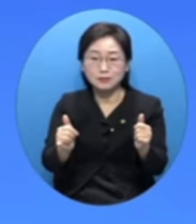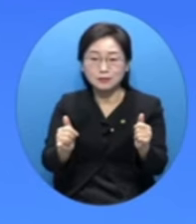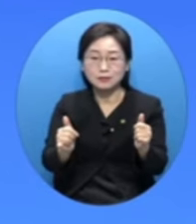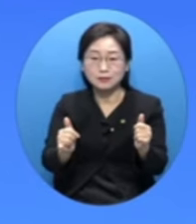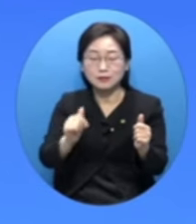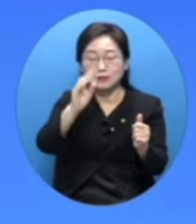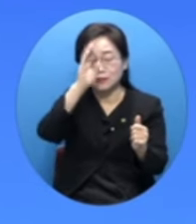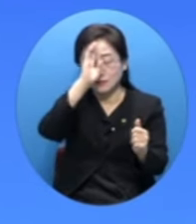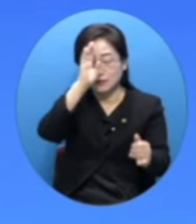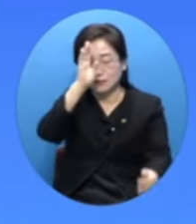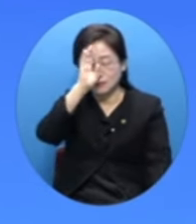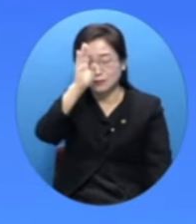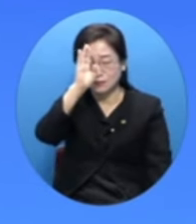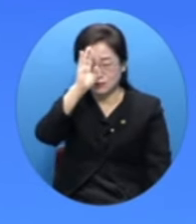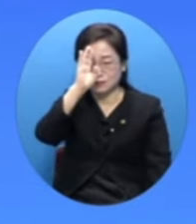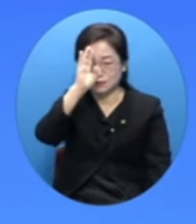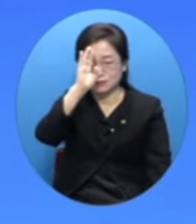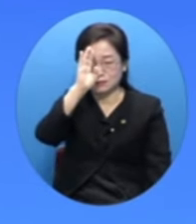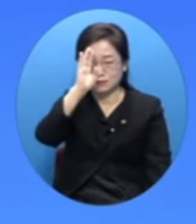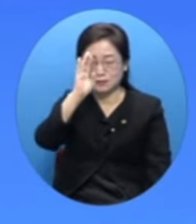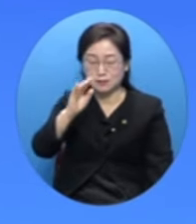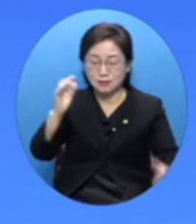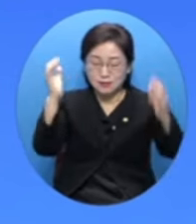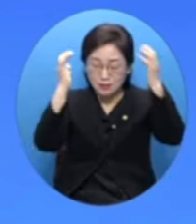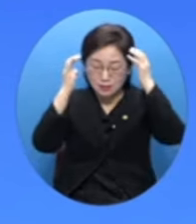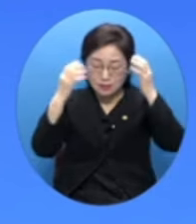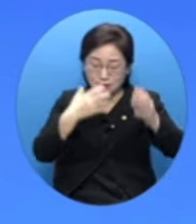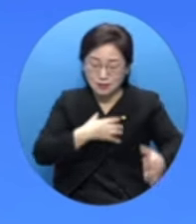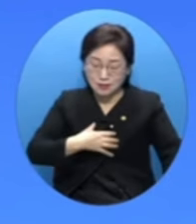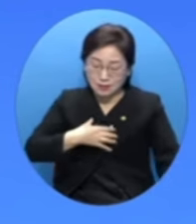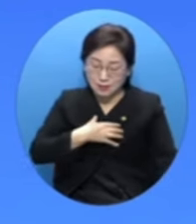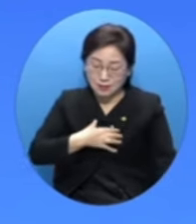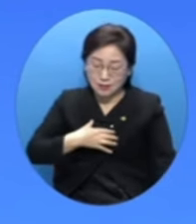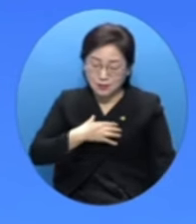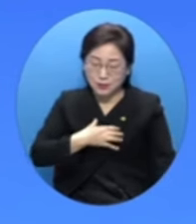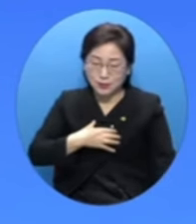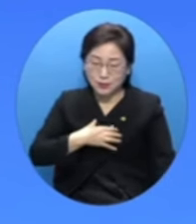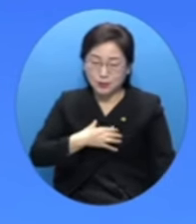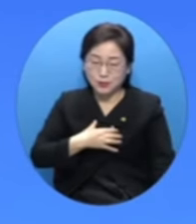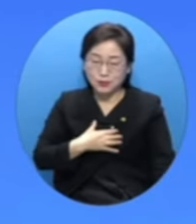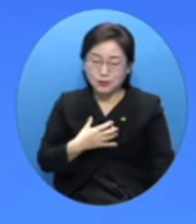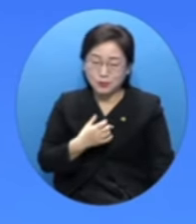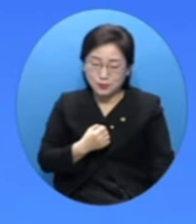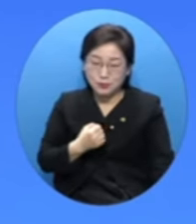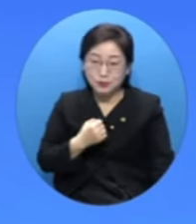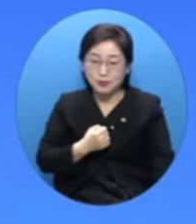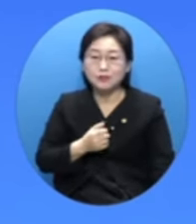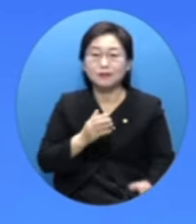병 가운데 고통과 괴로움을 느끼며 살아가고 있었는데,